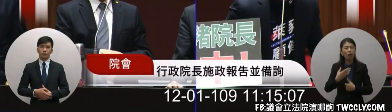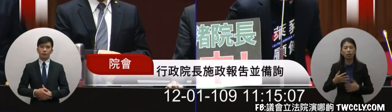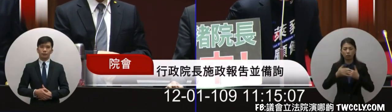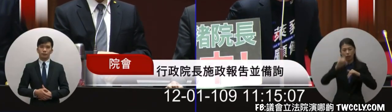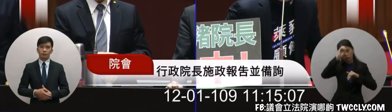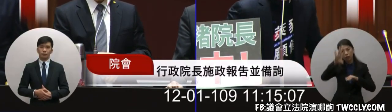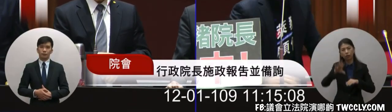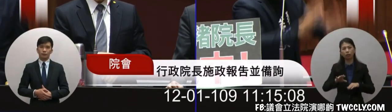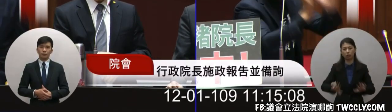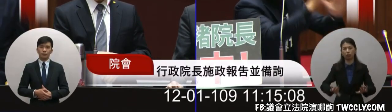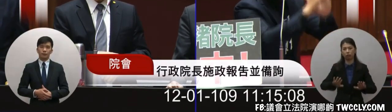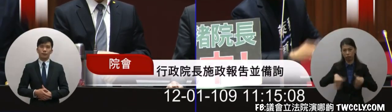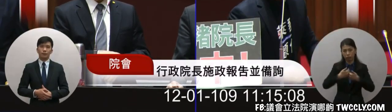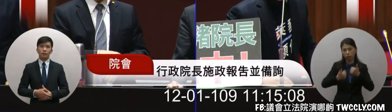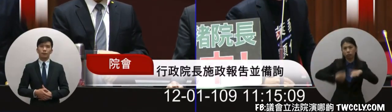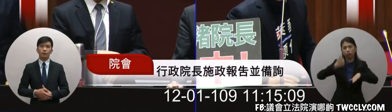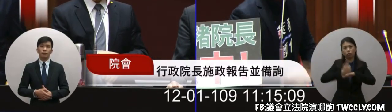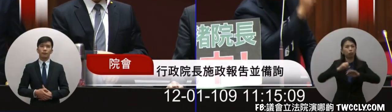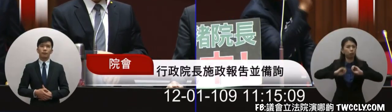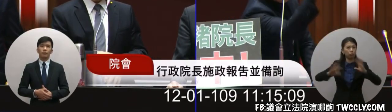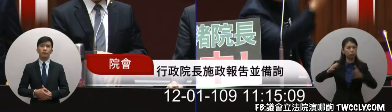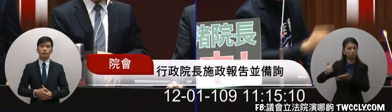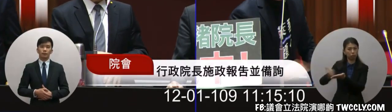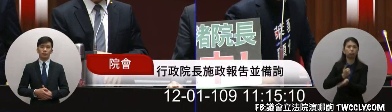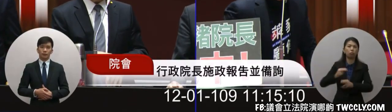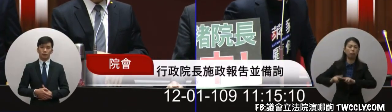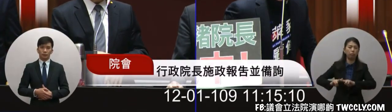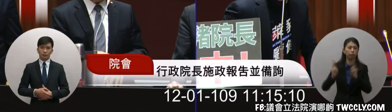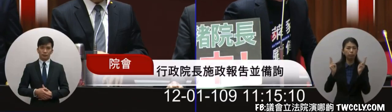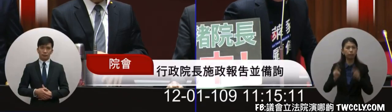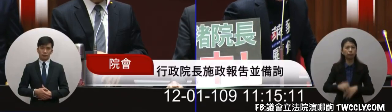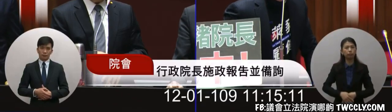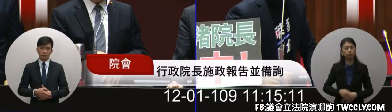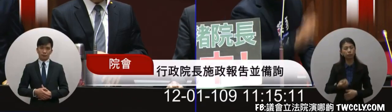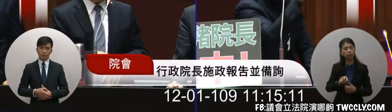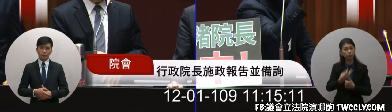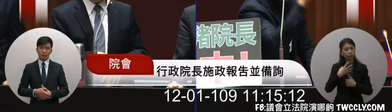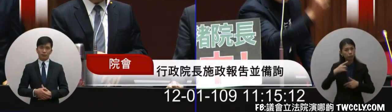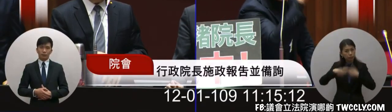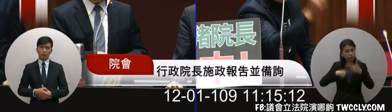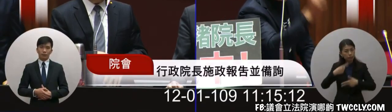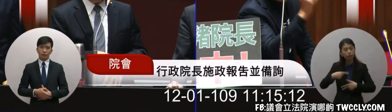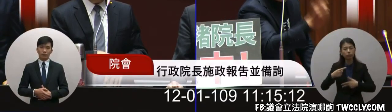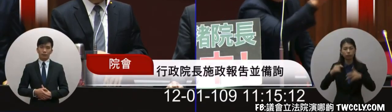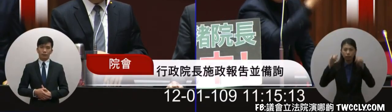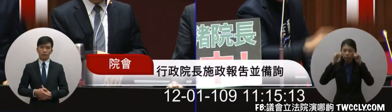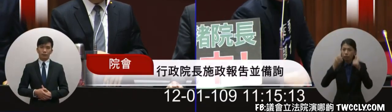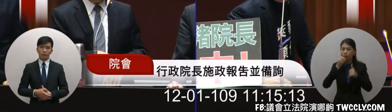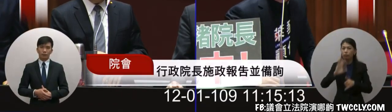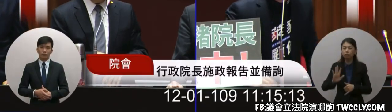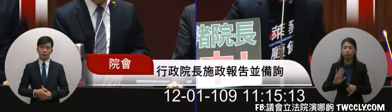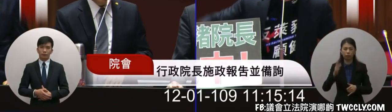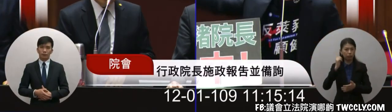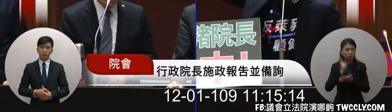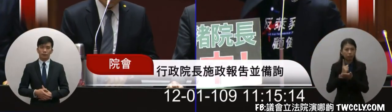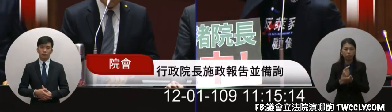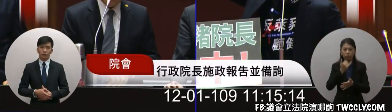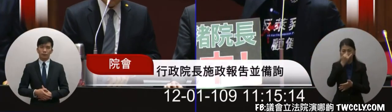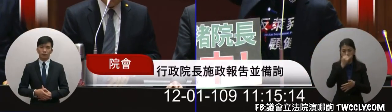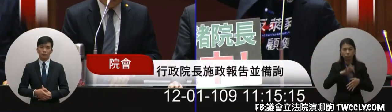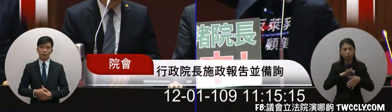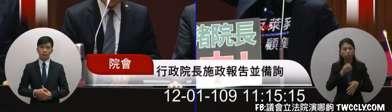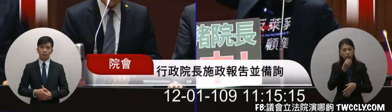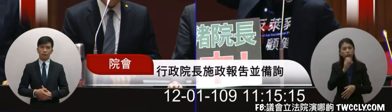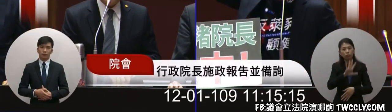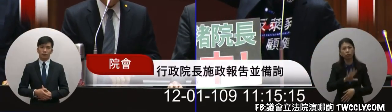莱克多巴胺猪肉，院长刚又讲了，你可以一个礼拜不吃牛肉，但是你每天都会吃到猪肉，所以你要